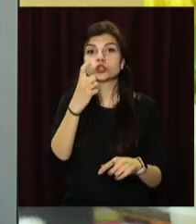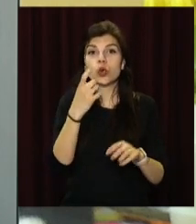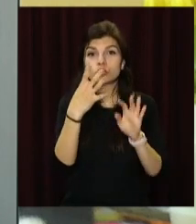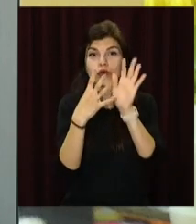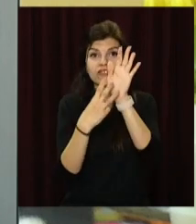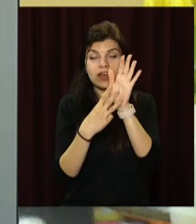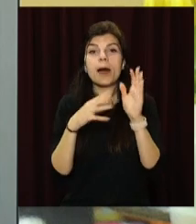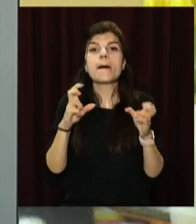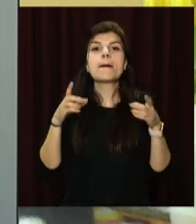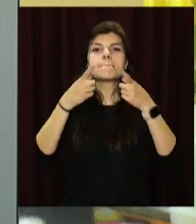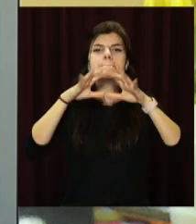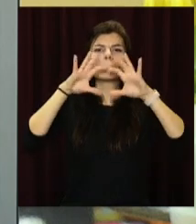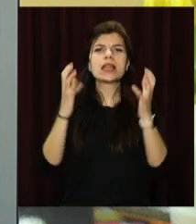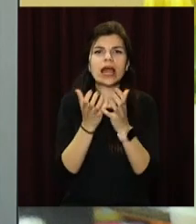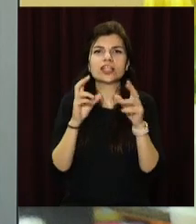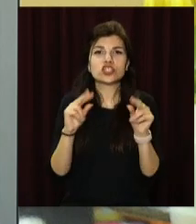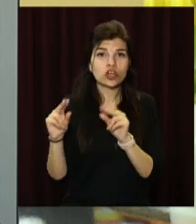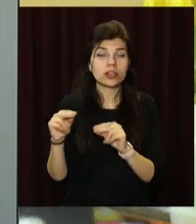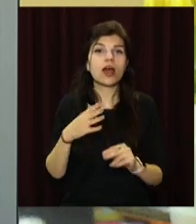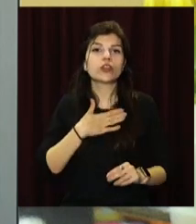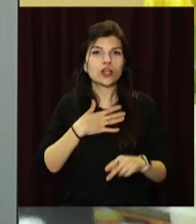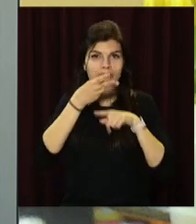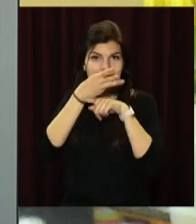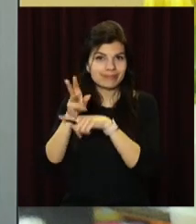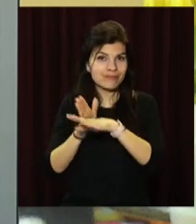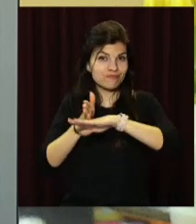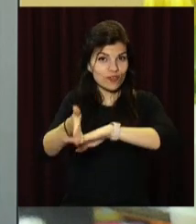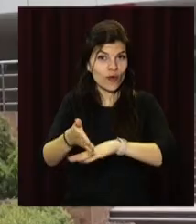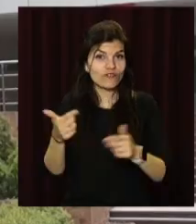148 «Планета щастя» у Дніпрі побувала наша знімальна група.